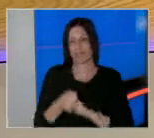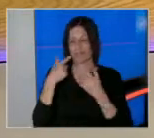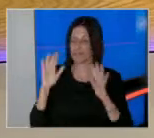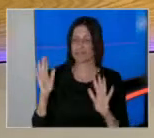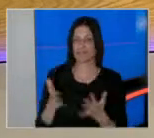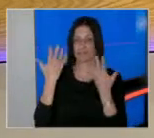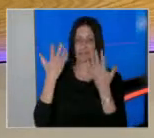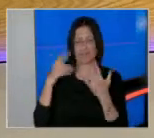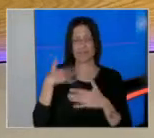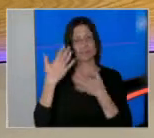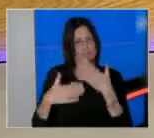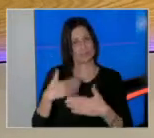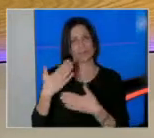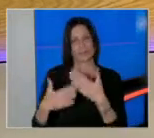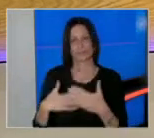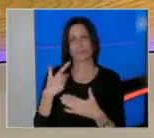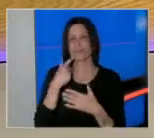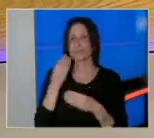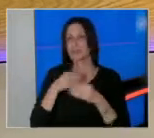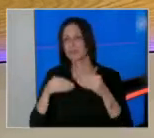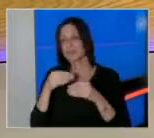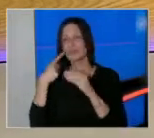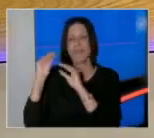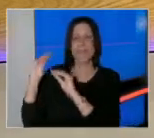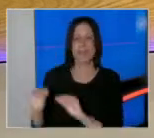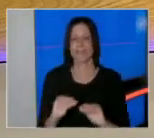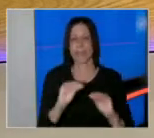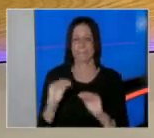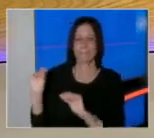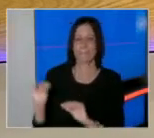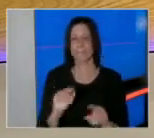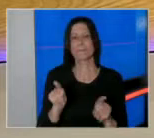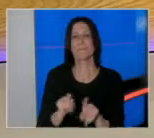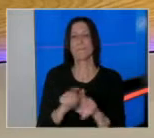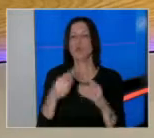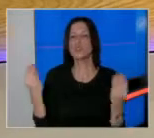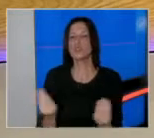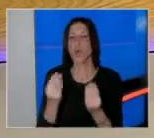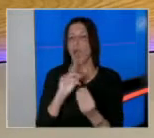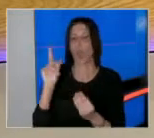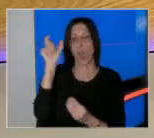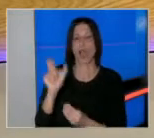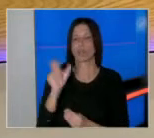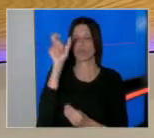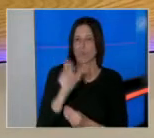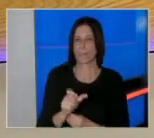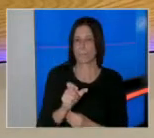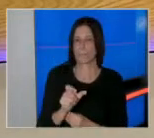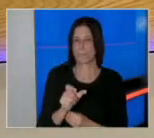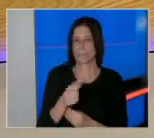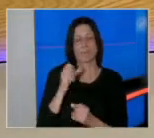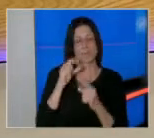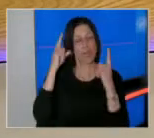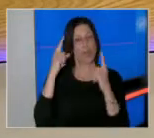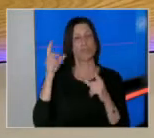מואצת, וכך הלאה. משתמשים ומעבירים כמו סחורה, לא אנשים.